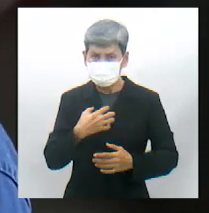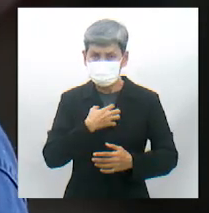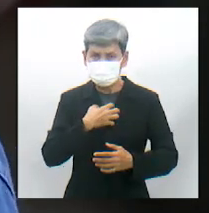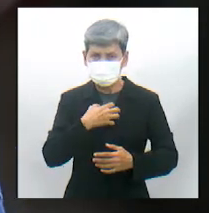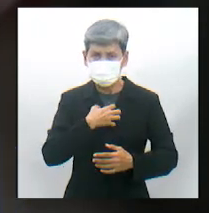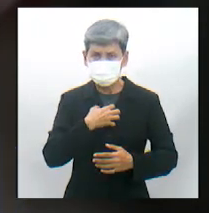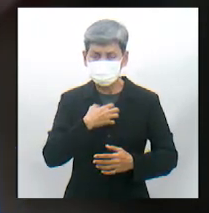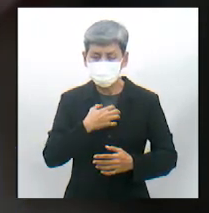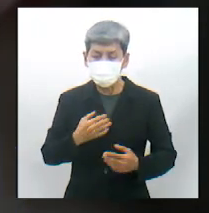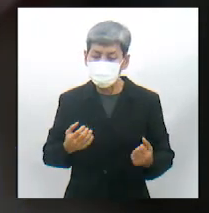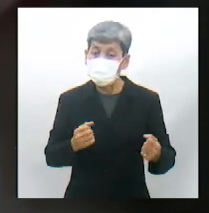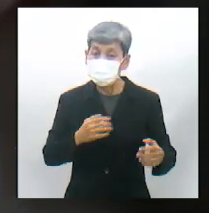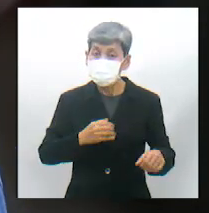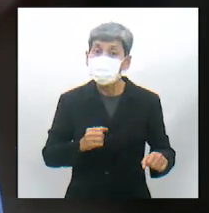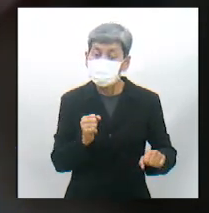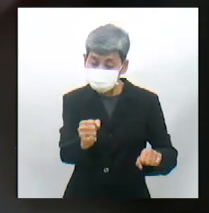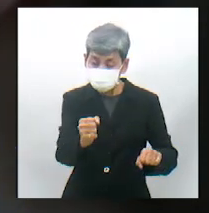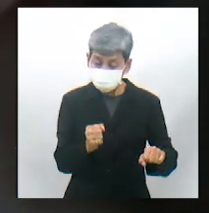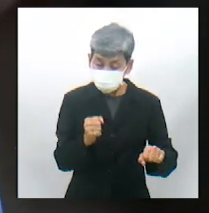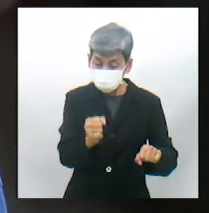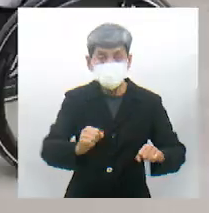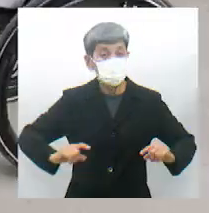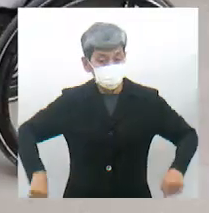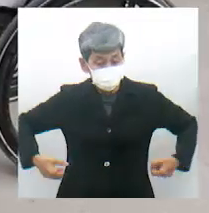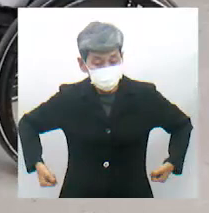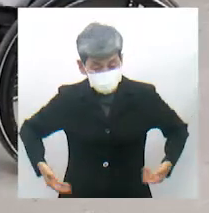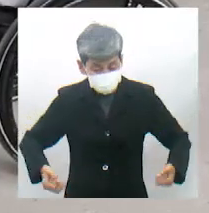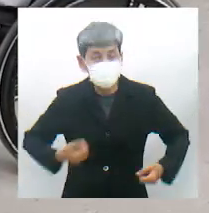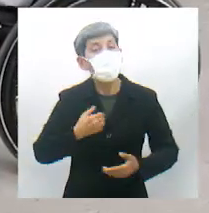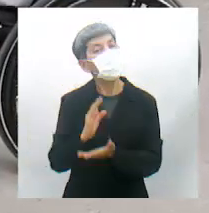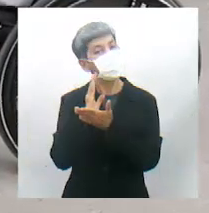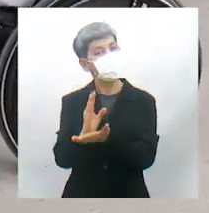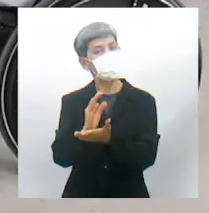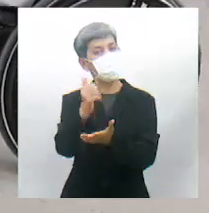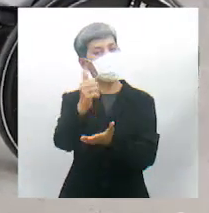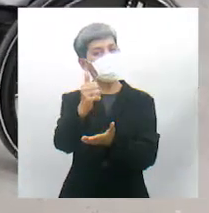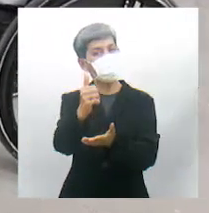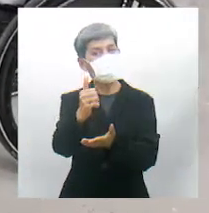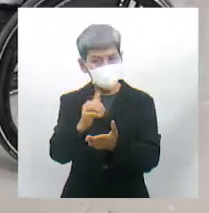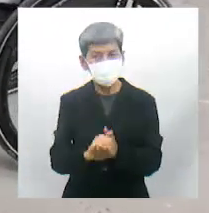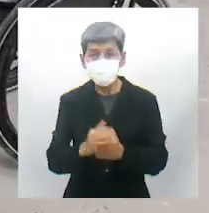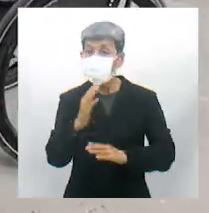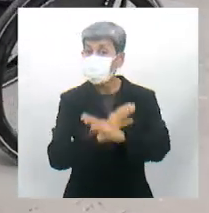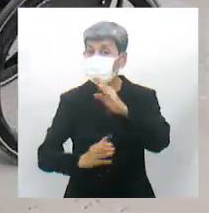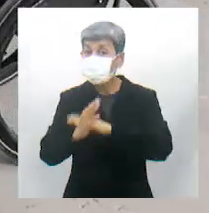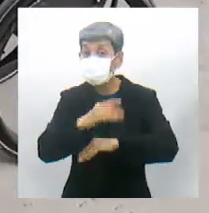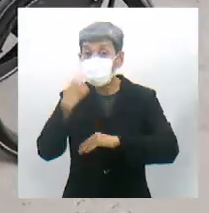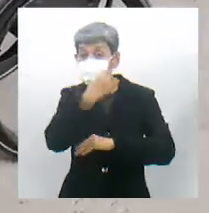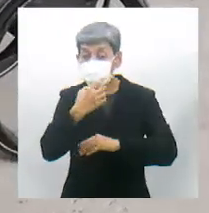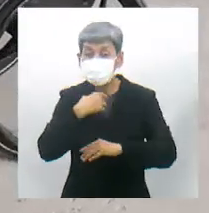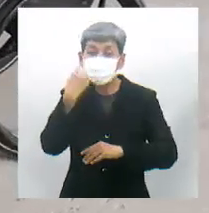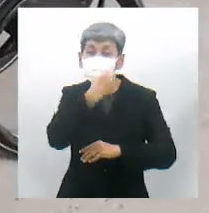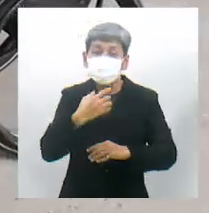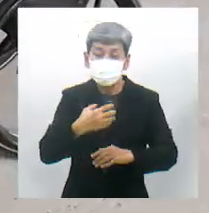ถโยกหรือรถเข็นอย่างเงี้ยรถวีลแชร์อย่างเงี้ยเราก็บริจาคได้นะครับ ก็คือผู้พิการท่านใดที่อาจ